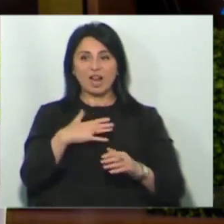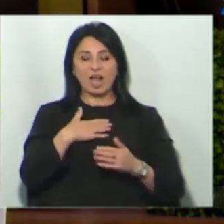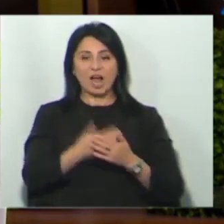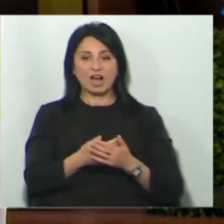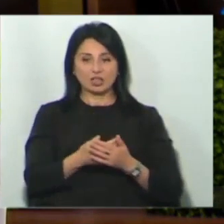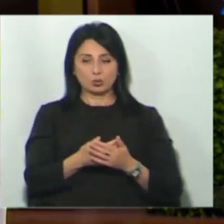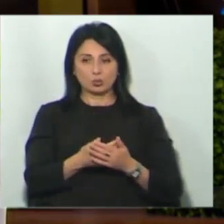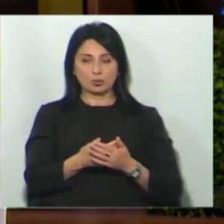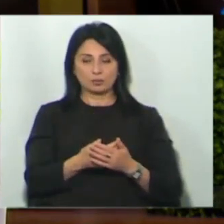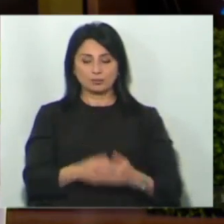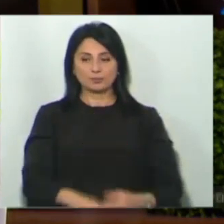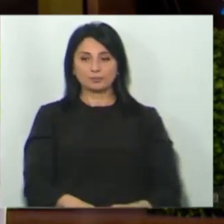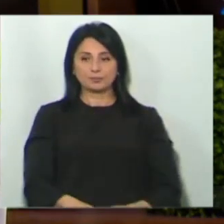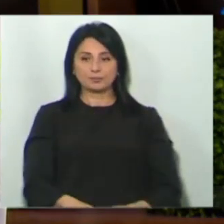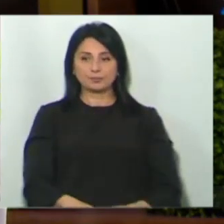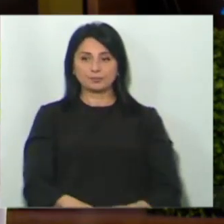აქტიურს